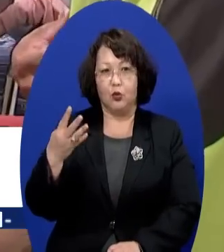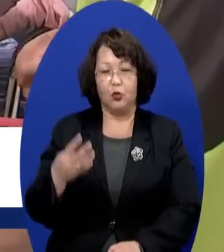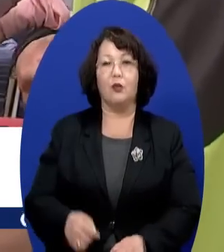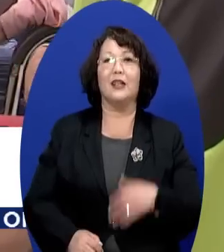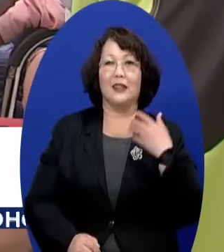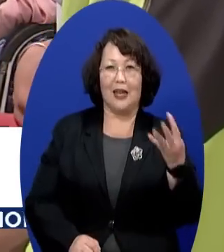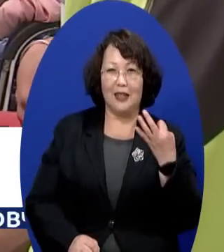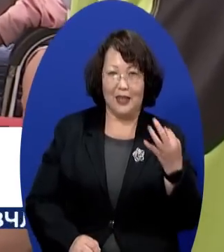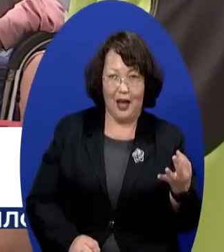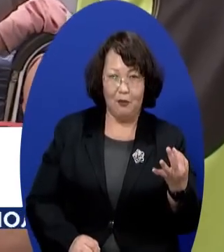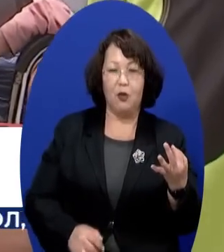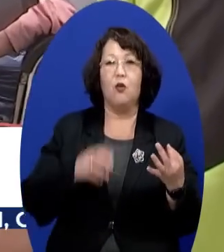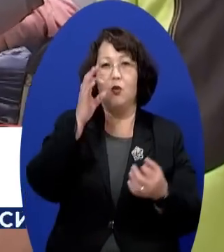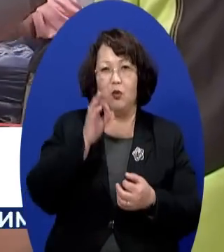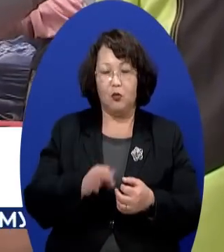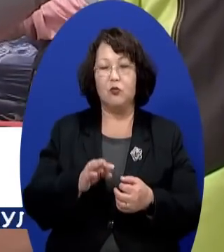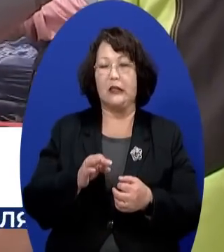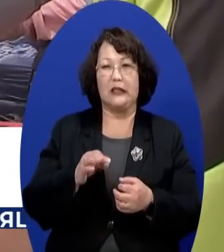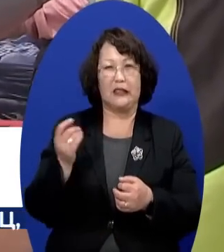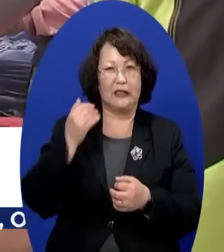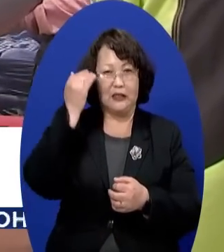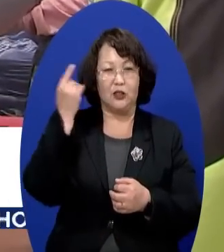байхгүй юу? Тийм учраас та тогтмол сарда нэг удаа